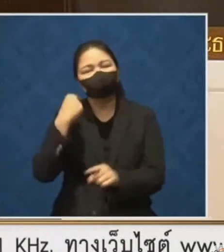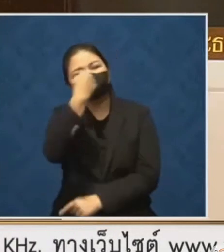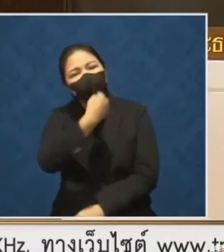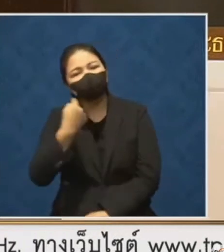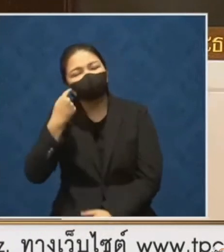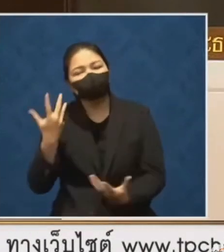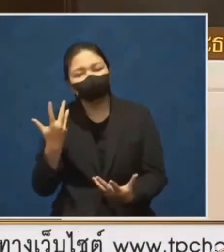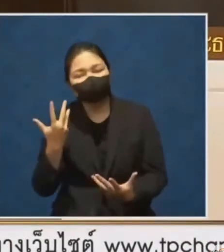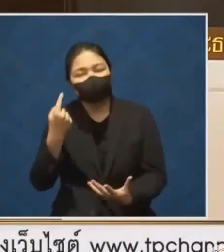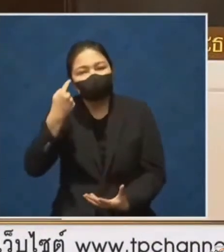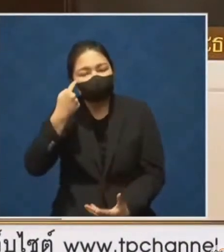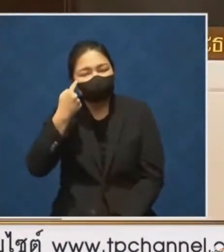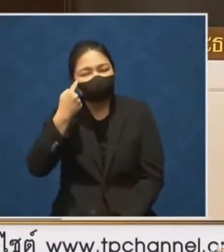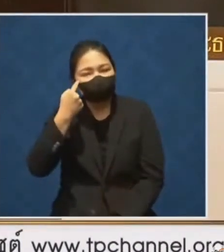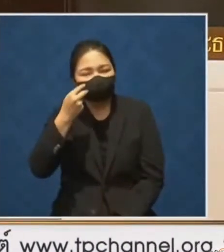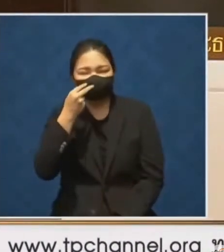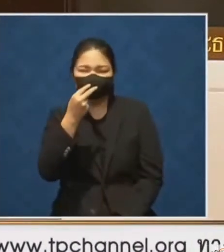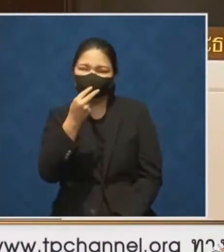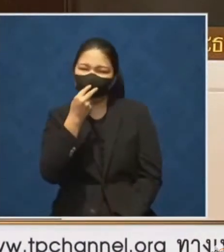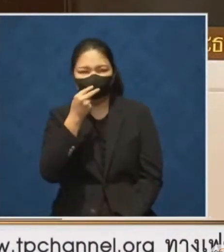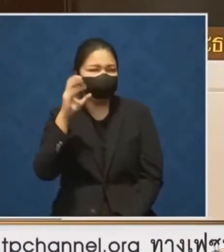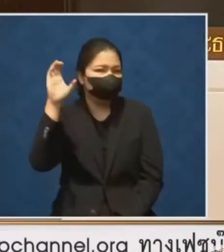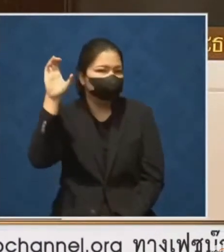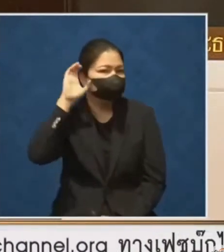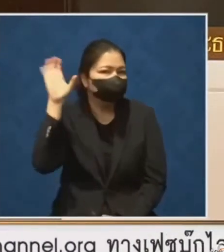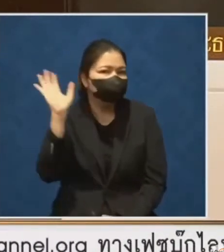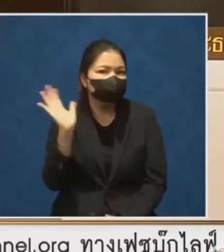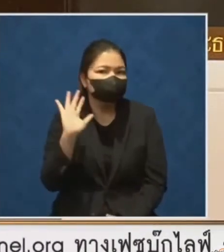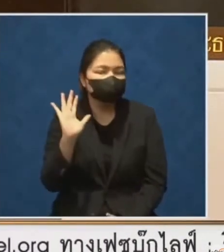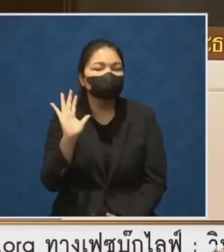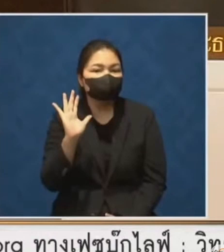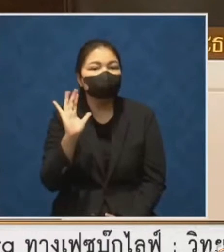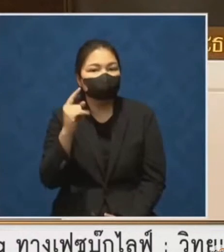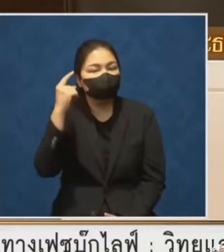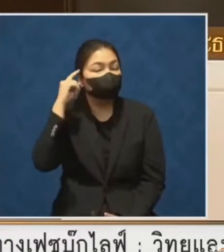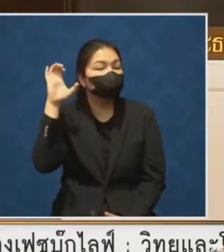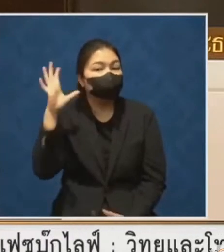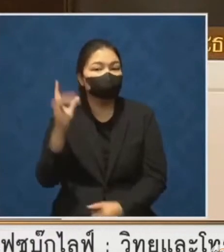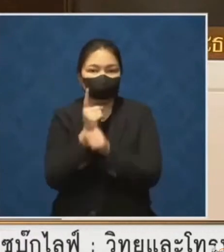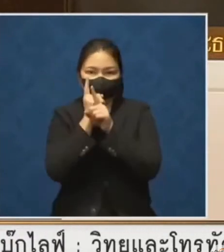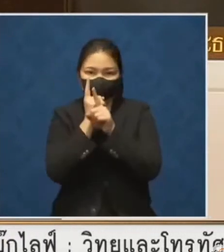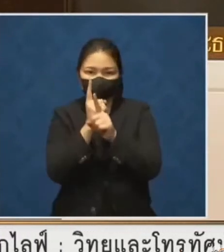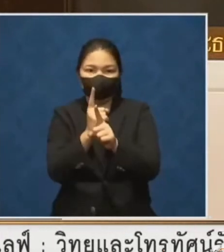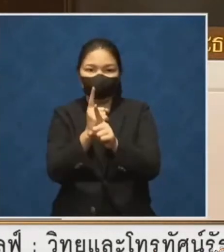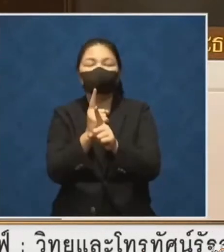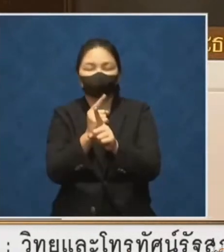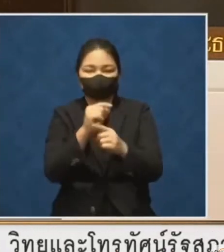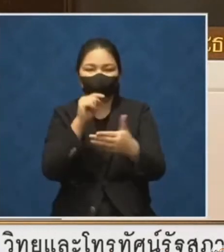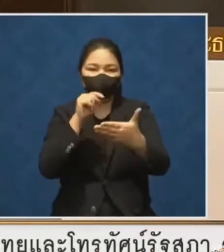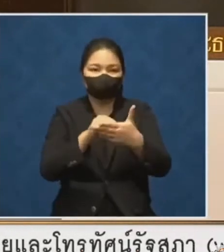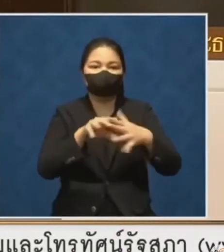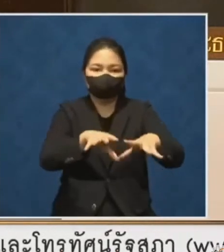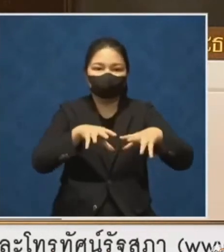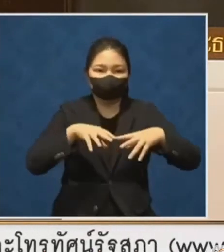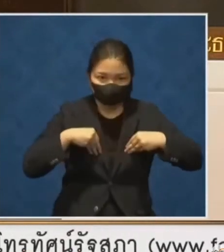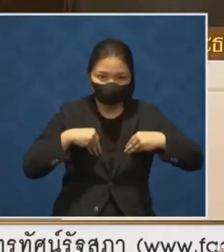ยนะครับครั้งนี้อย่างที่ทราบอยู่ไม่ใช่ครั้งแรกเราอภิปรายไม่ไว้วางใจกันมาหลายครั้งถ้าเป็นอภิปรายไม่ไว้วางใจแบบลงม